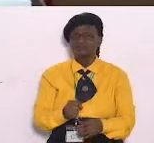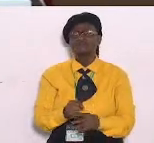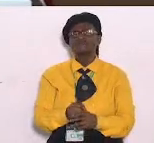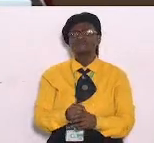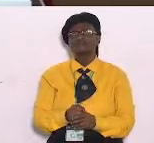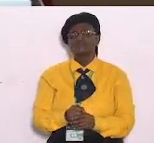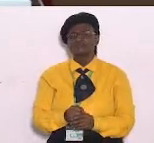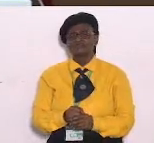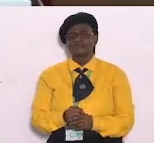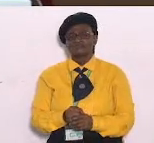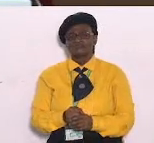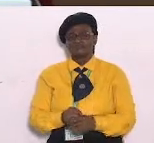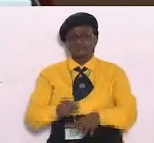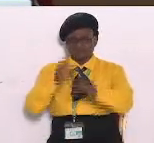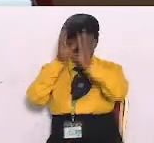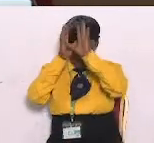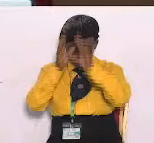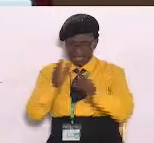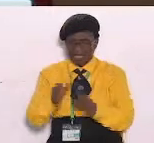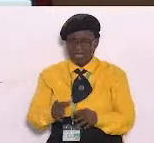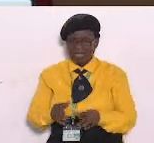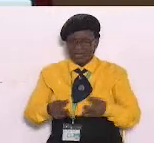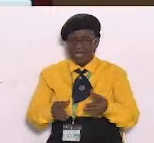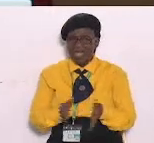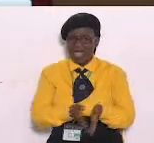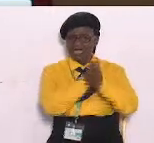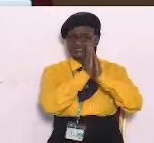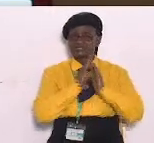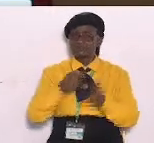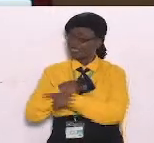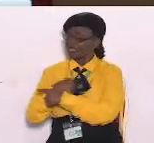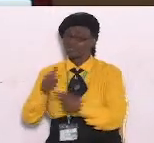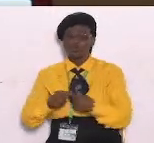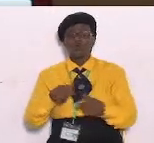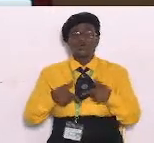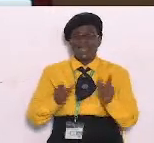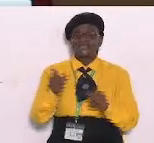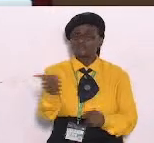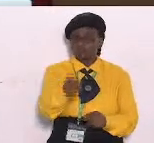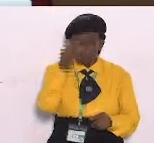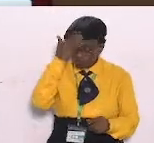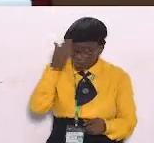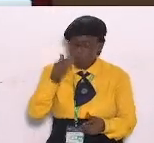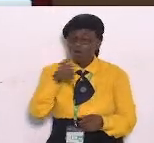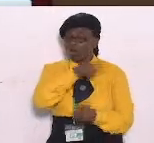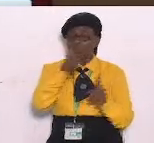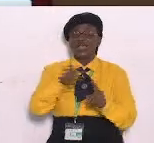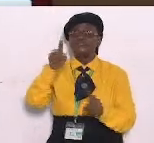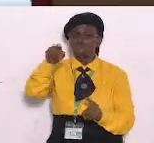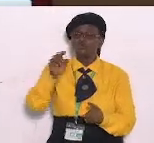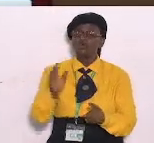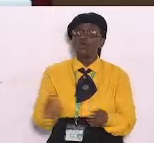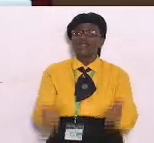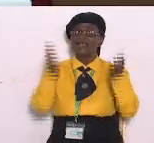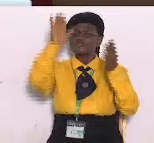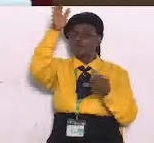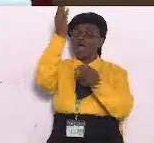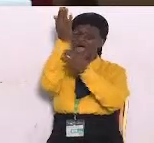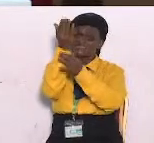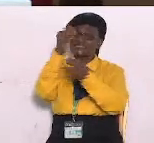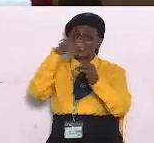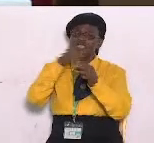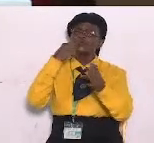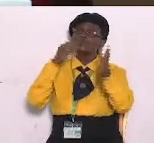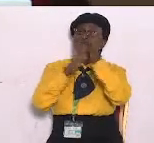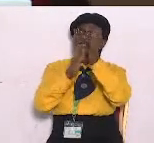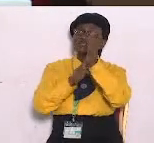l'autre gagne et Dieu mon père me fait savoir de de te dire lorsque tu lèves